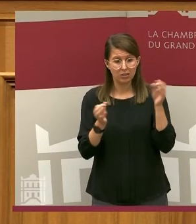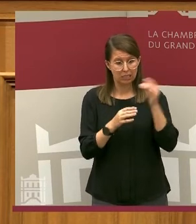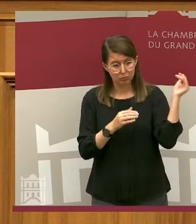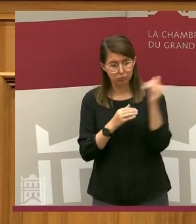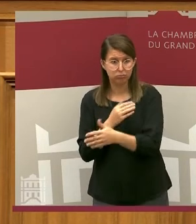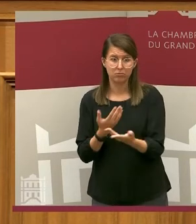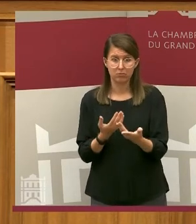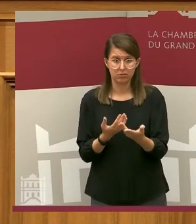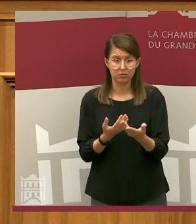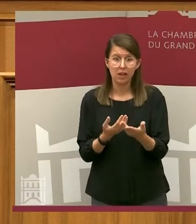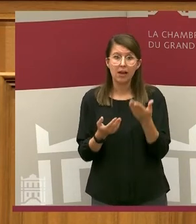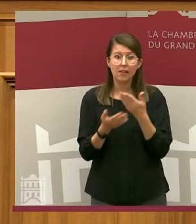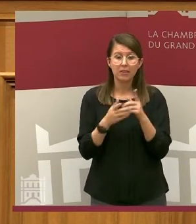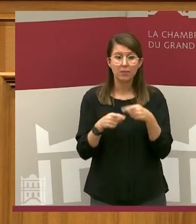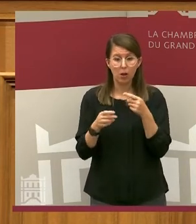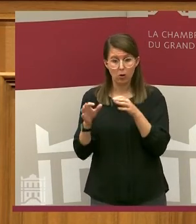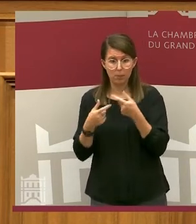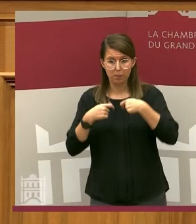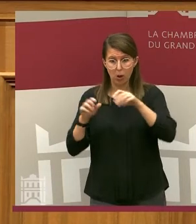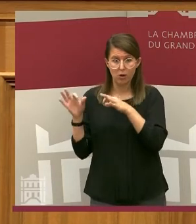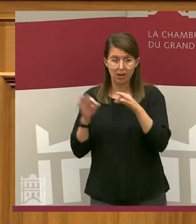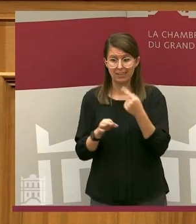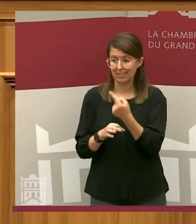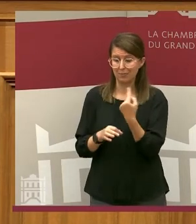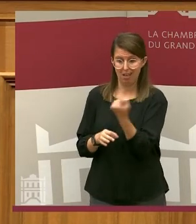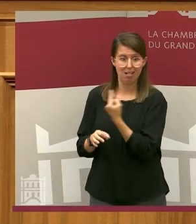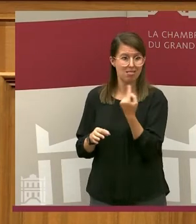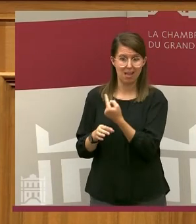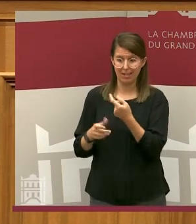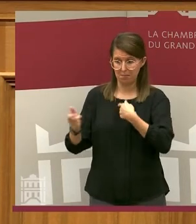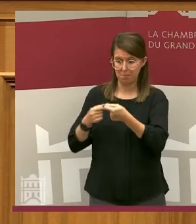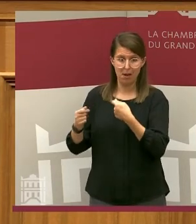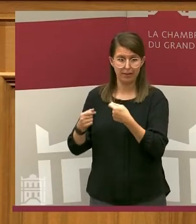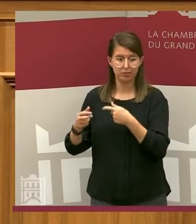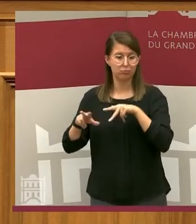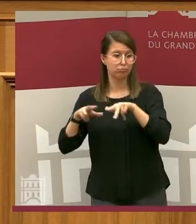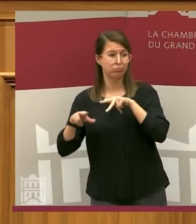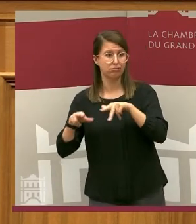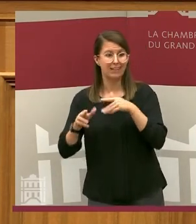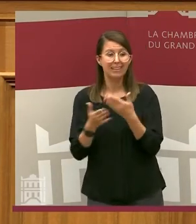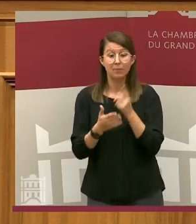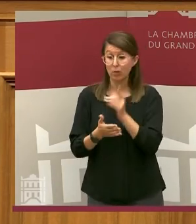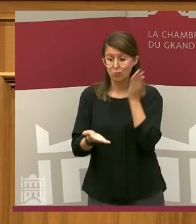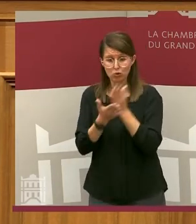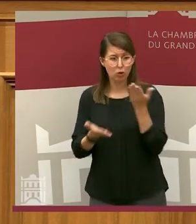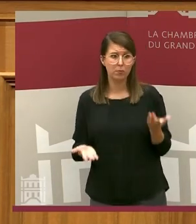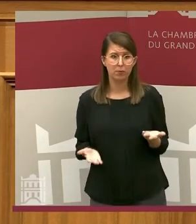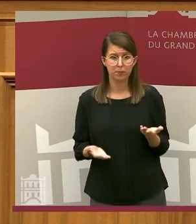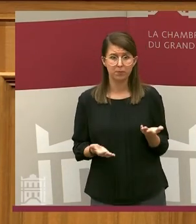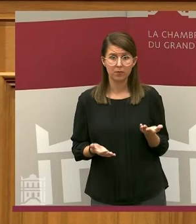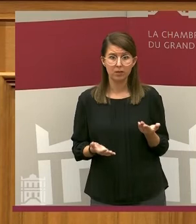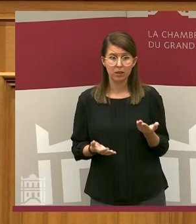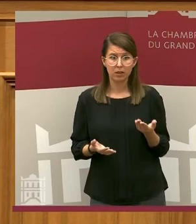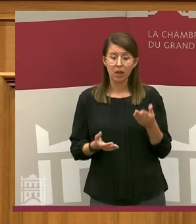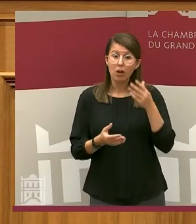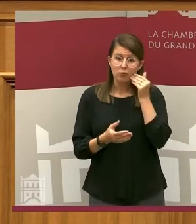und die Großgrundbesitzer viel zu lange hier im Land den Marché allein überlassen. Da muss endlich Schluss sein. Denn das hier Logement